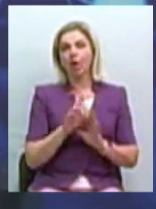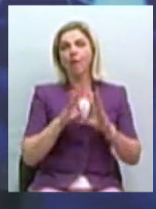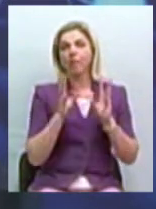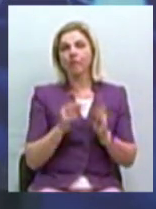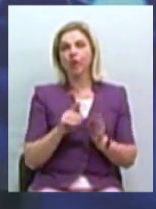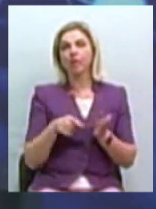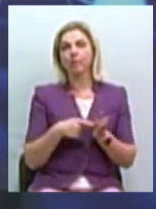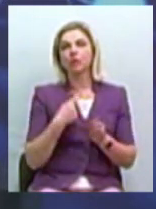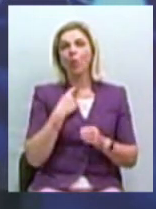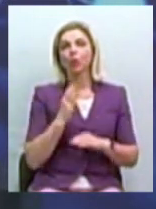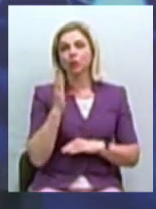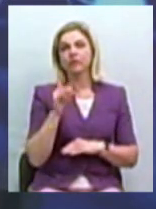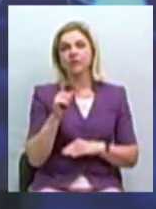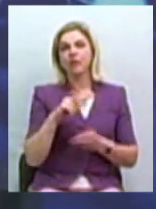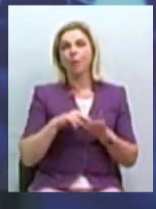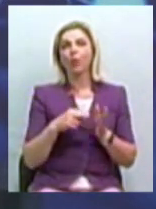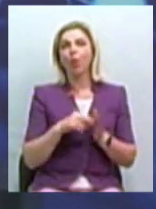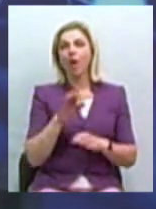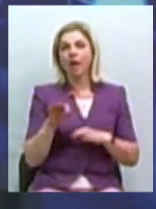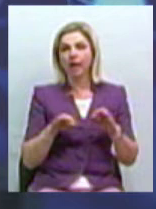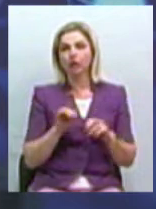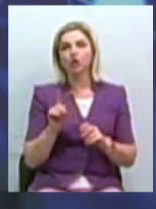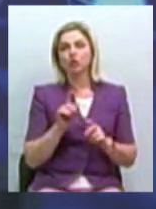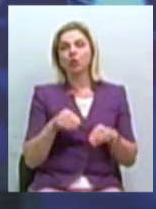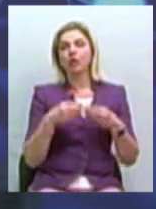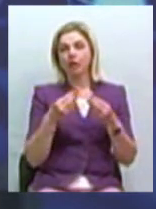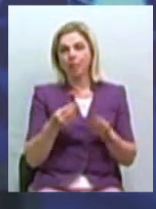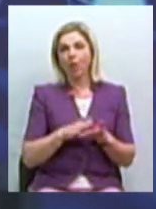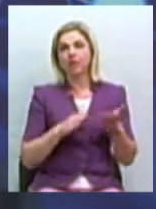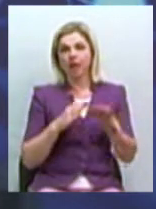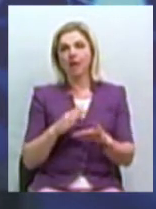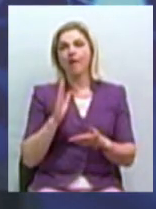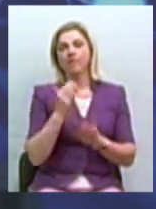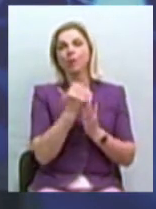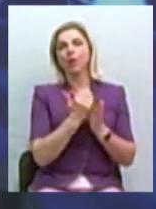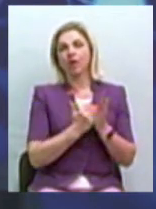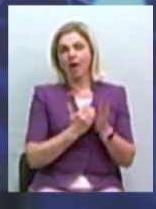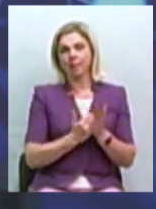загальноміське голосування за проекти, що подали миколаївці в рамках програми «Громадський бюджет